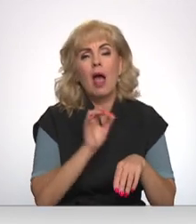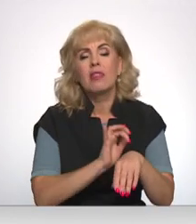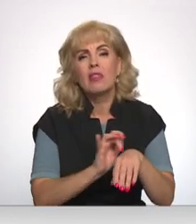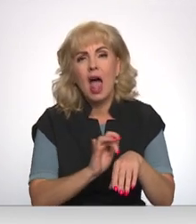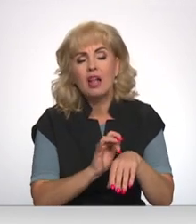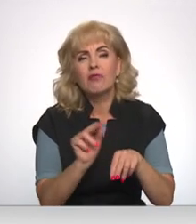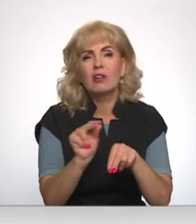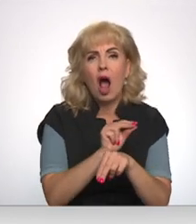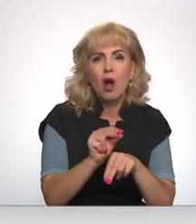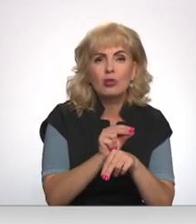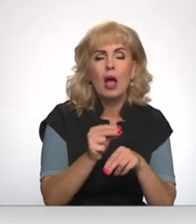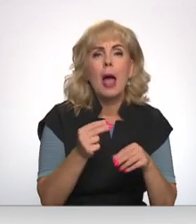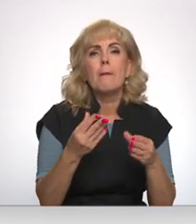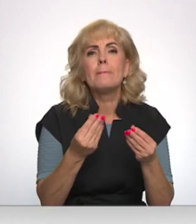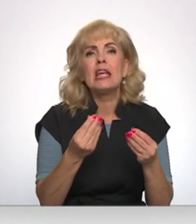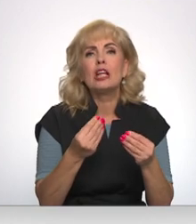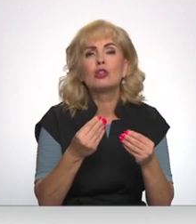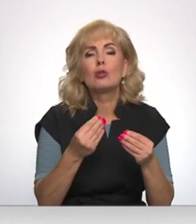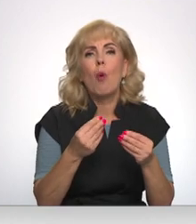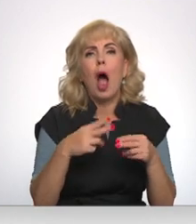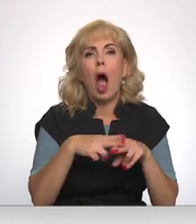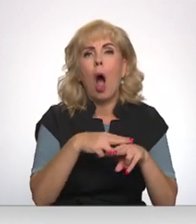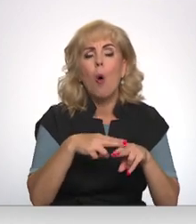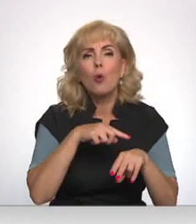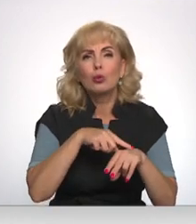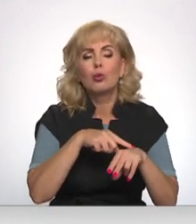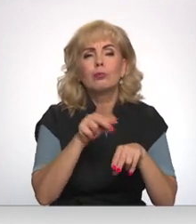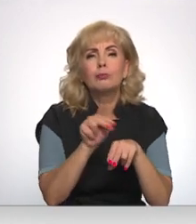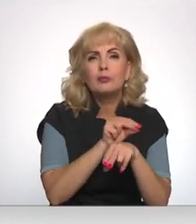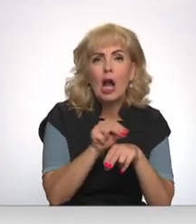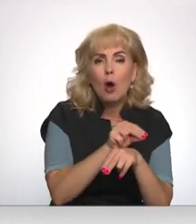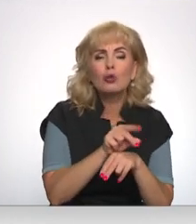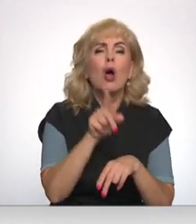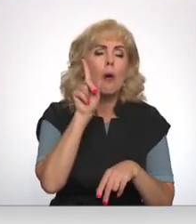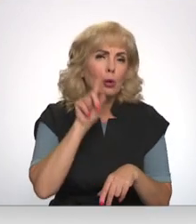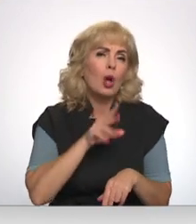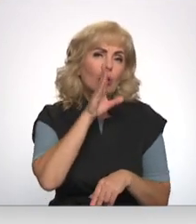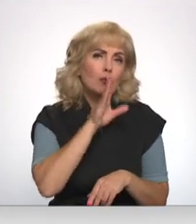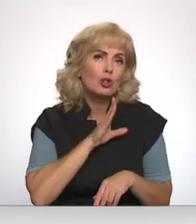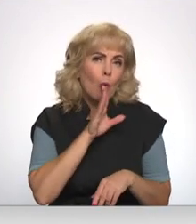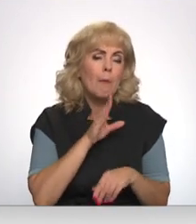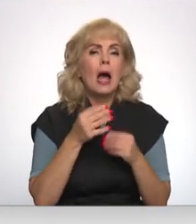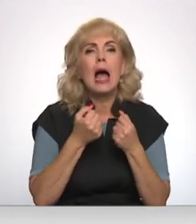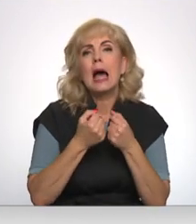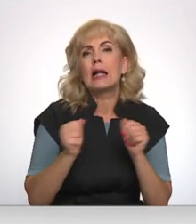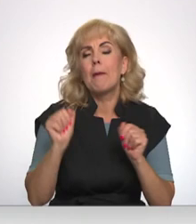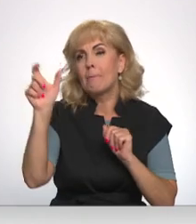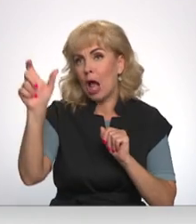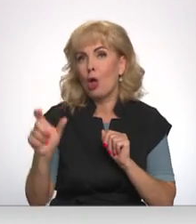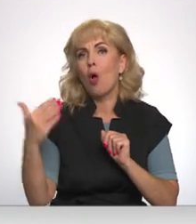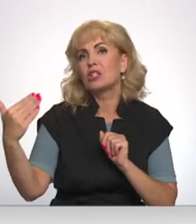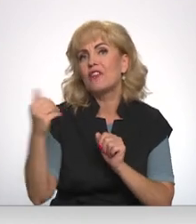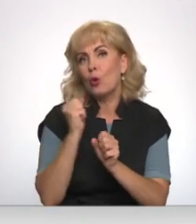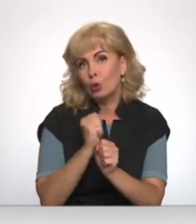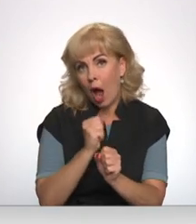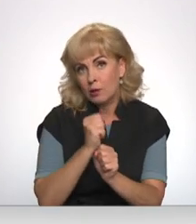rekonstrukcijas operācija, mīksto audu rekonstrukcijas un arī, protams, ļoti nopietns rehabilitologu darbs,